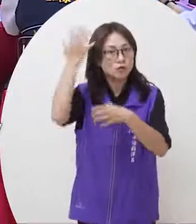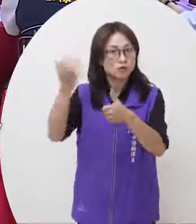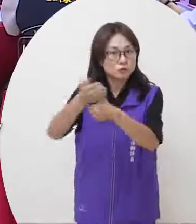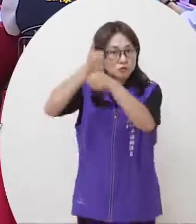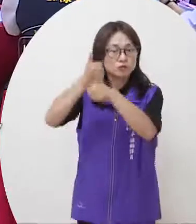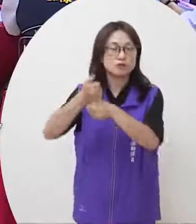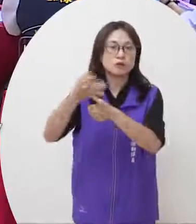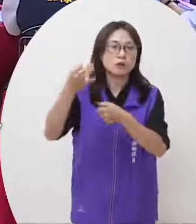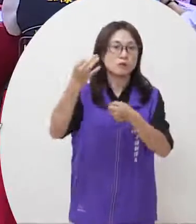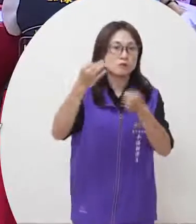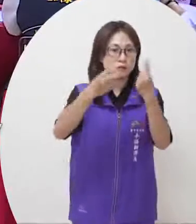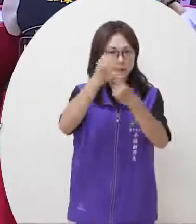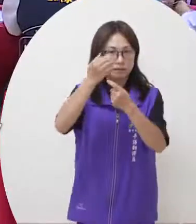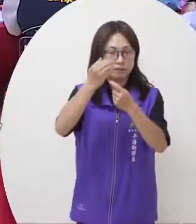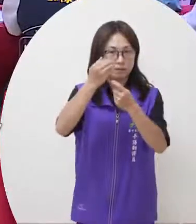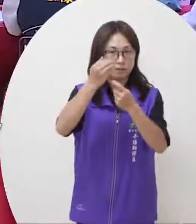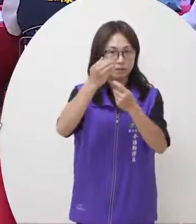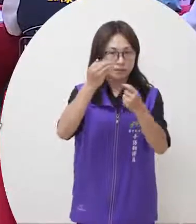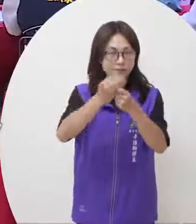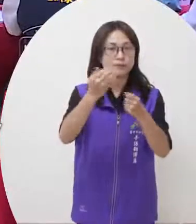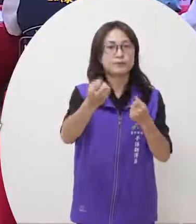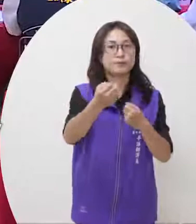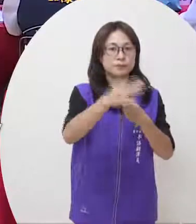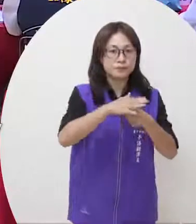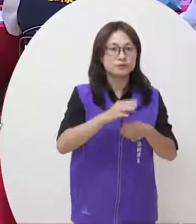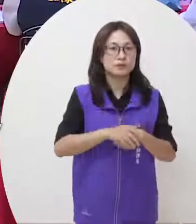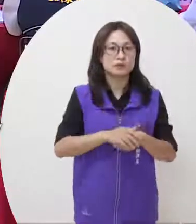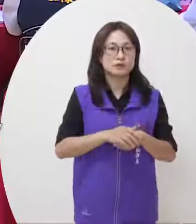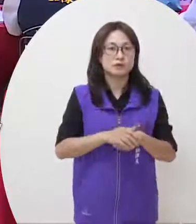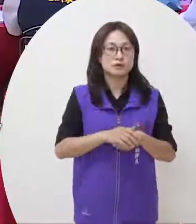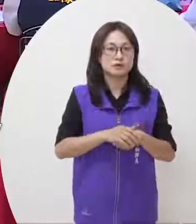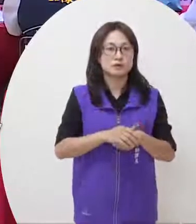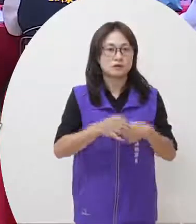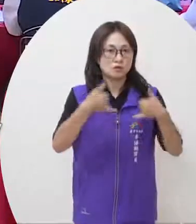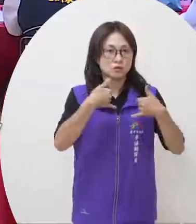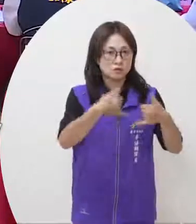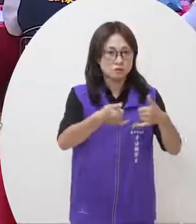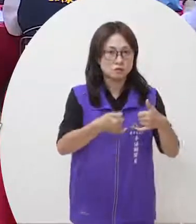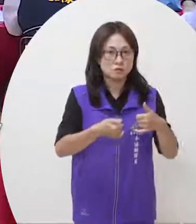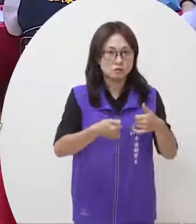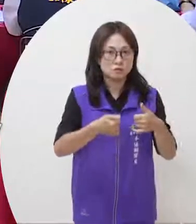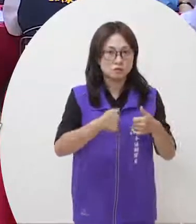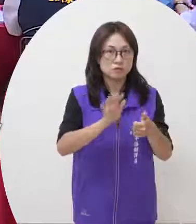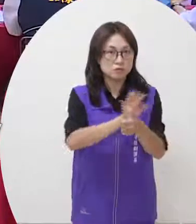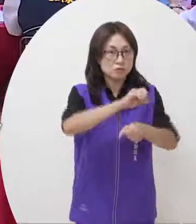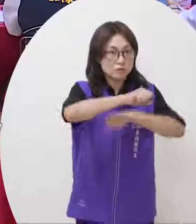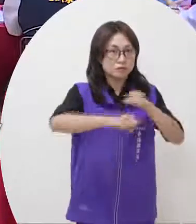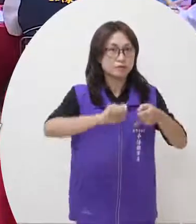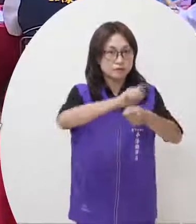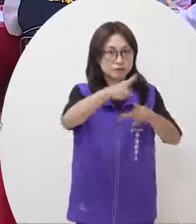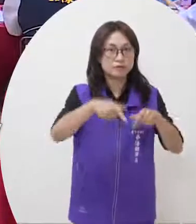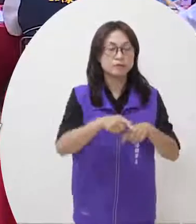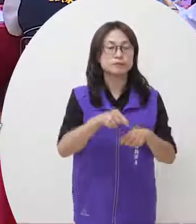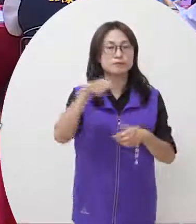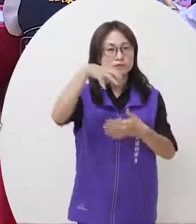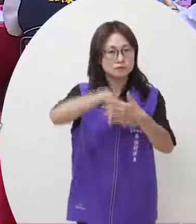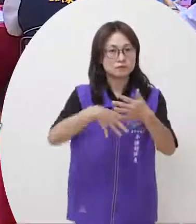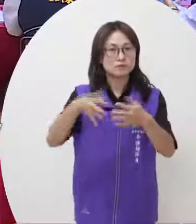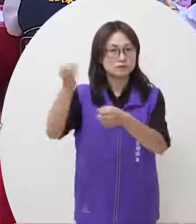局公路公共运输多元推升计划申请计划第4次，其中中央补助